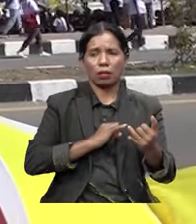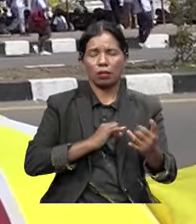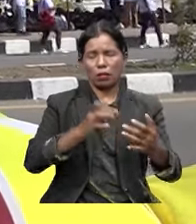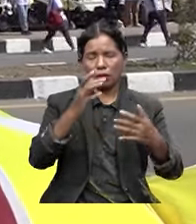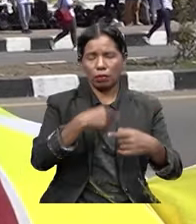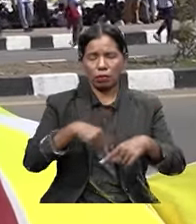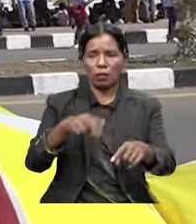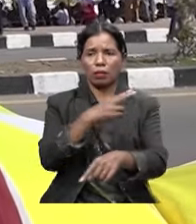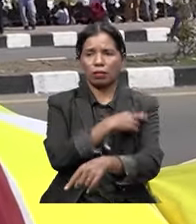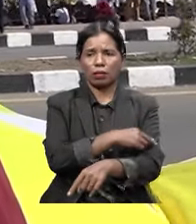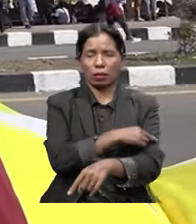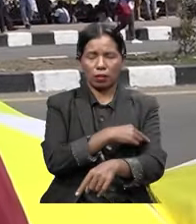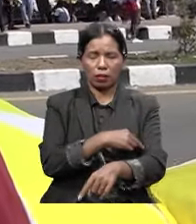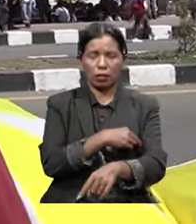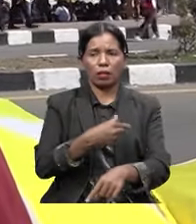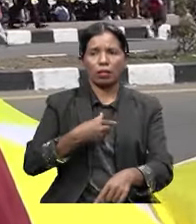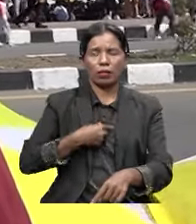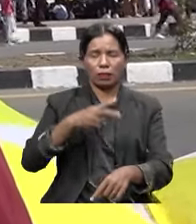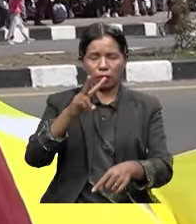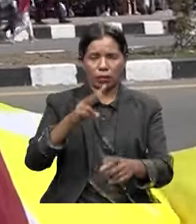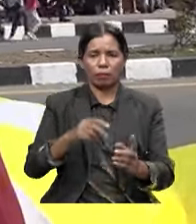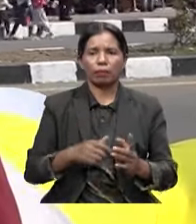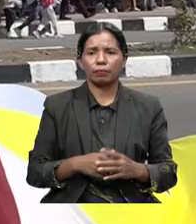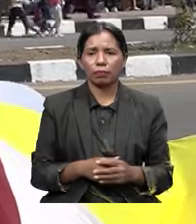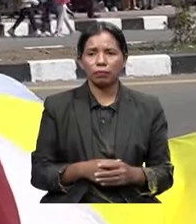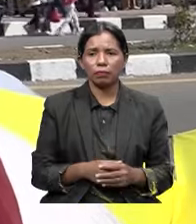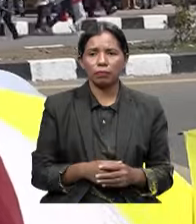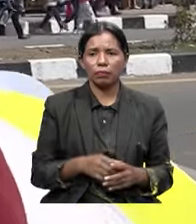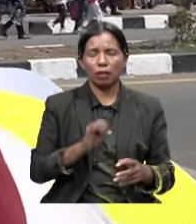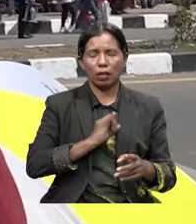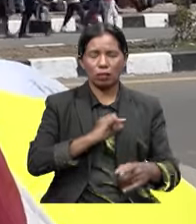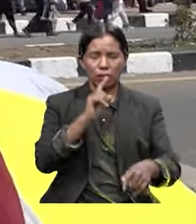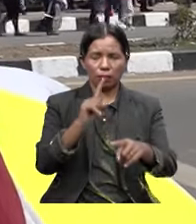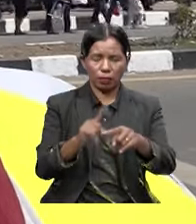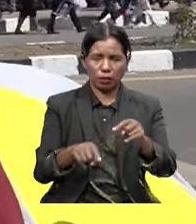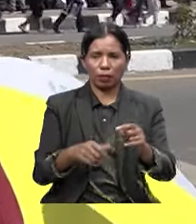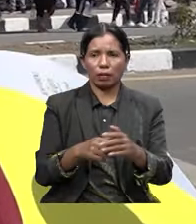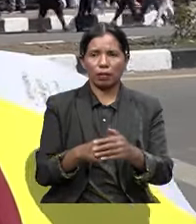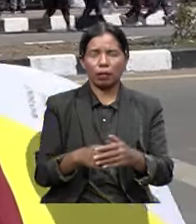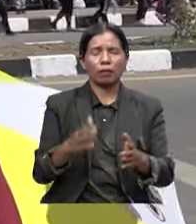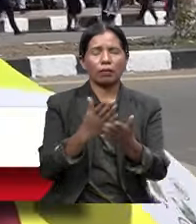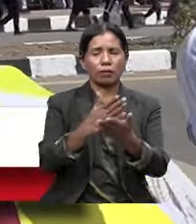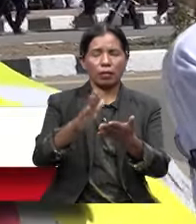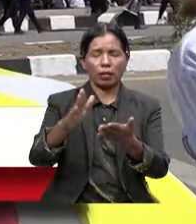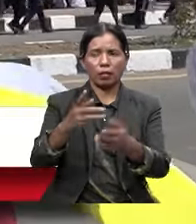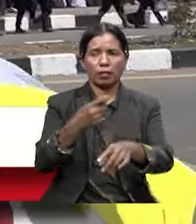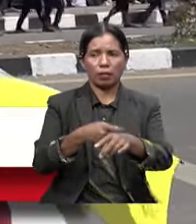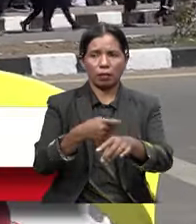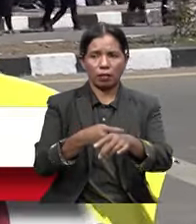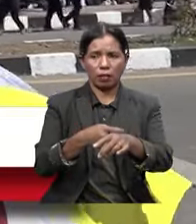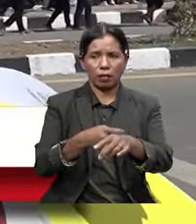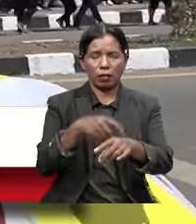ia a hospital Guido Valadares nega un labele laia tempo at babe